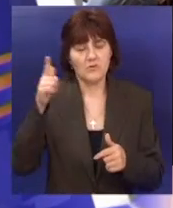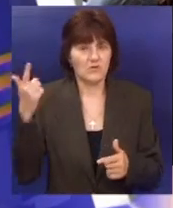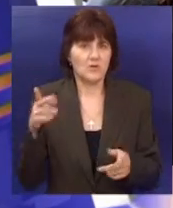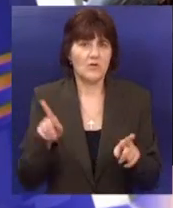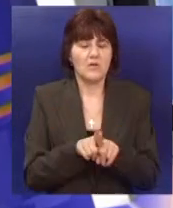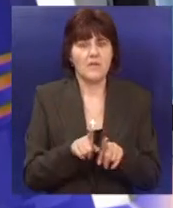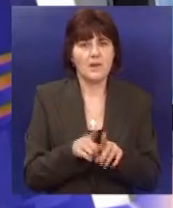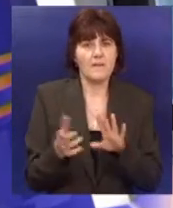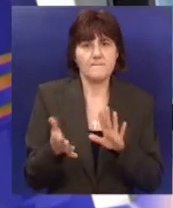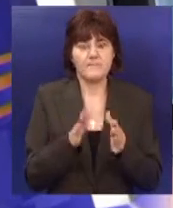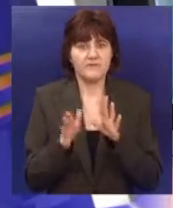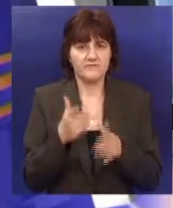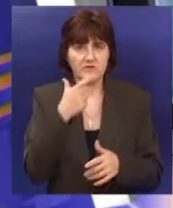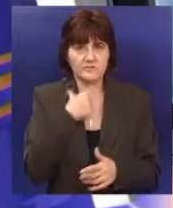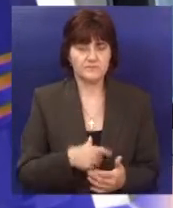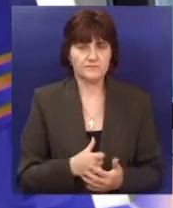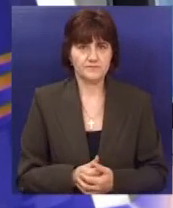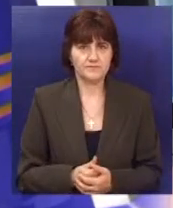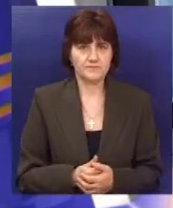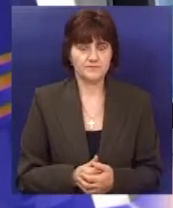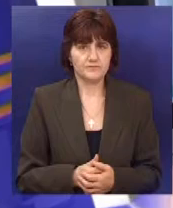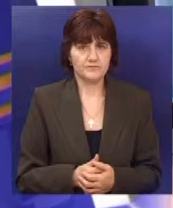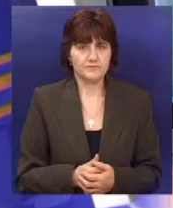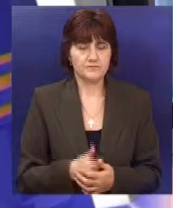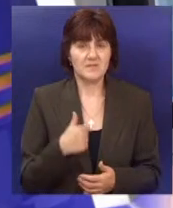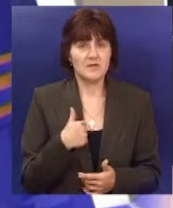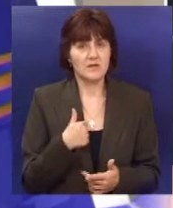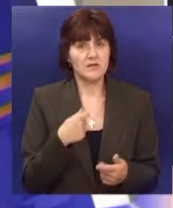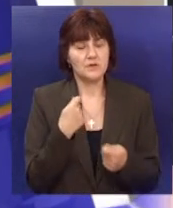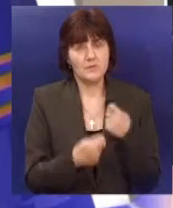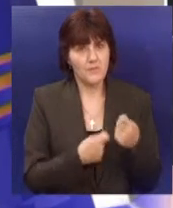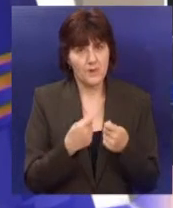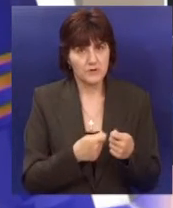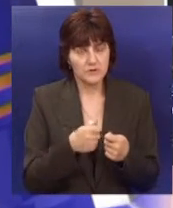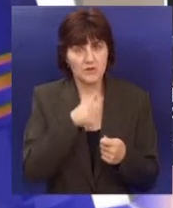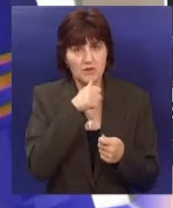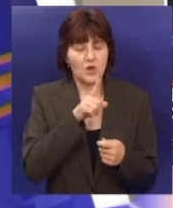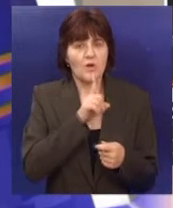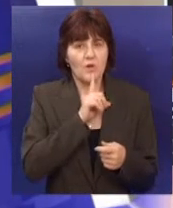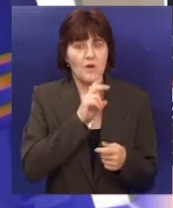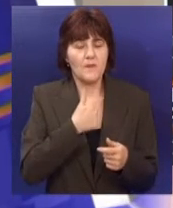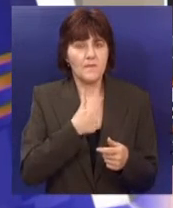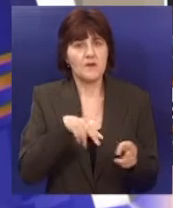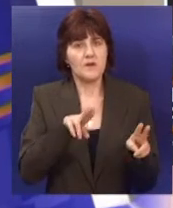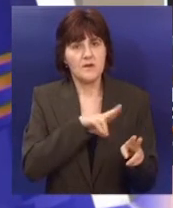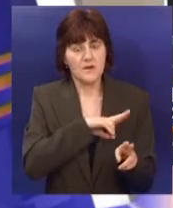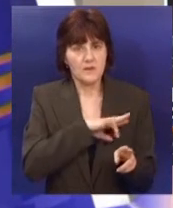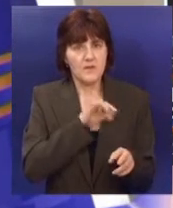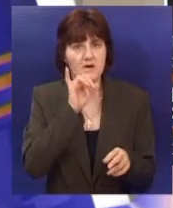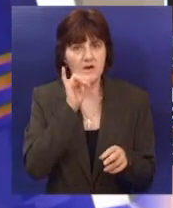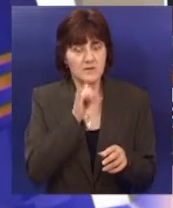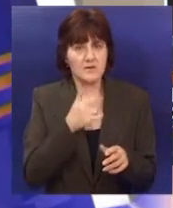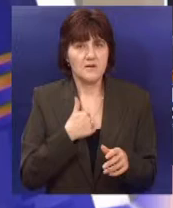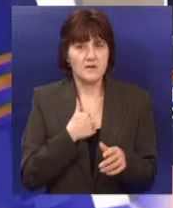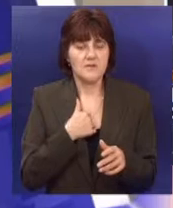i druga stvarna ili pretpostavljena lična svojstva. Naši osnovni zadaci i nadležnosti koje imamo u slučajima